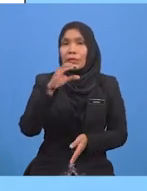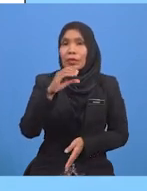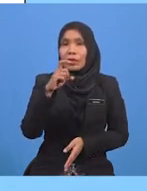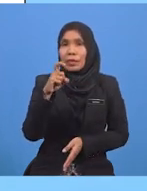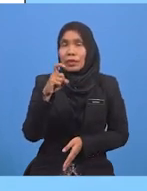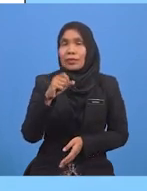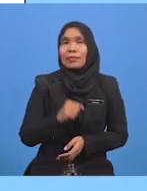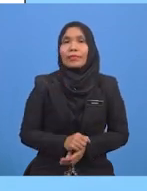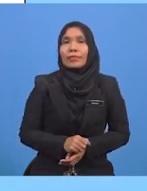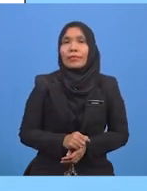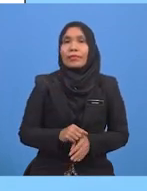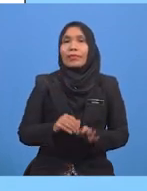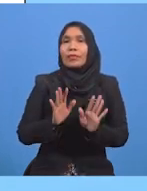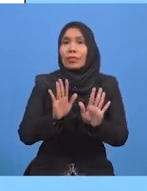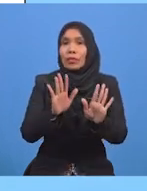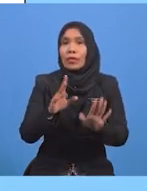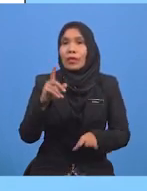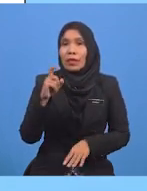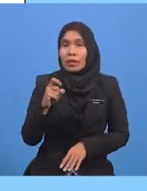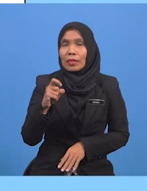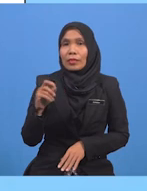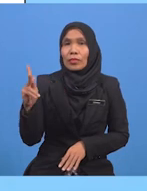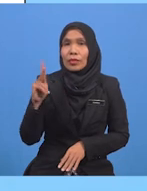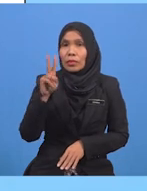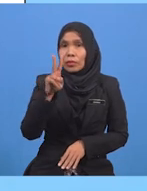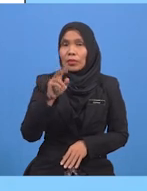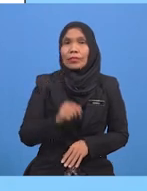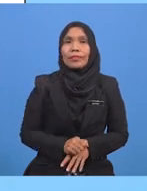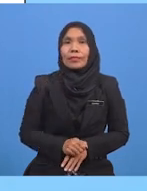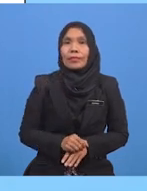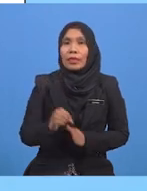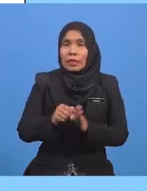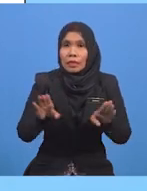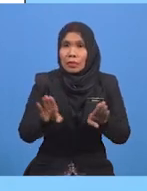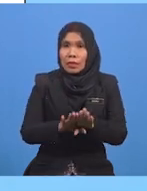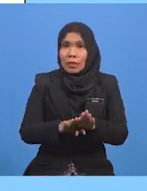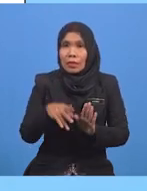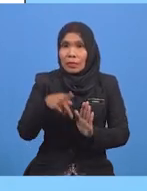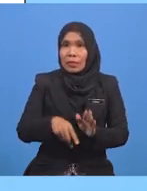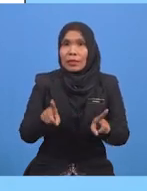2CX tolak X kuasa 2 sebagai persamaan kedua.